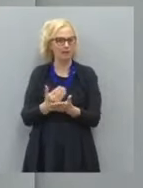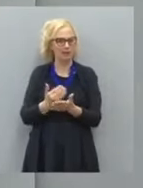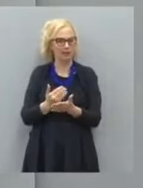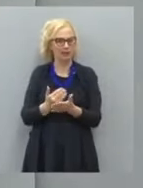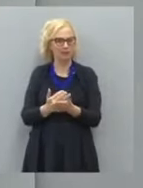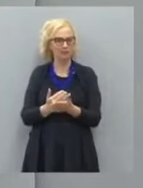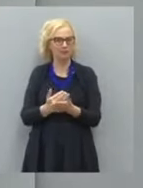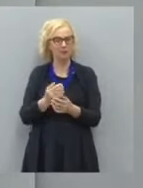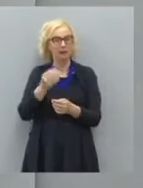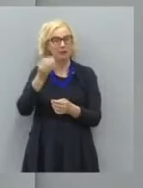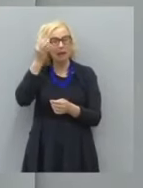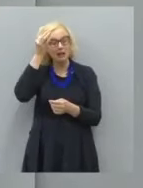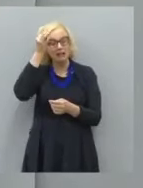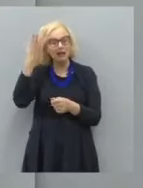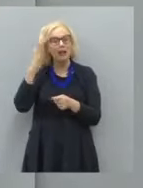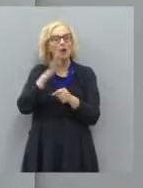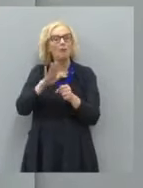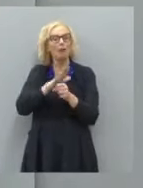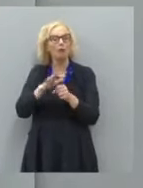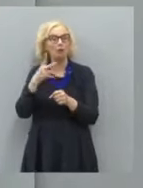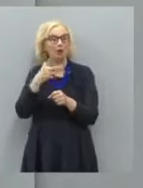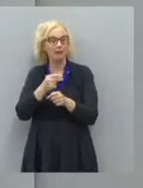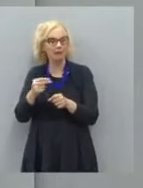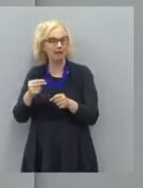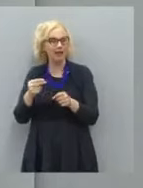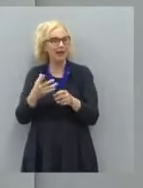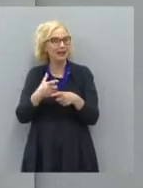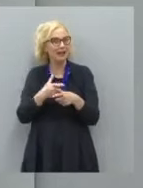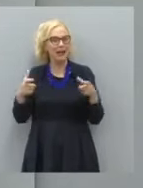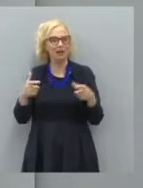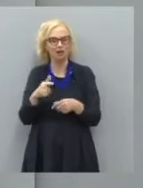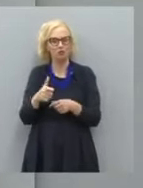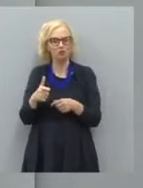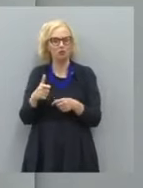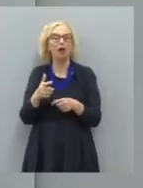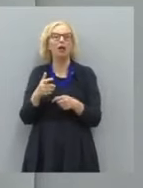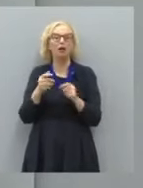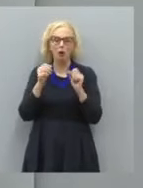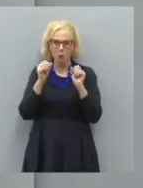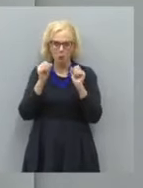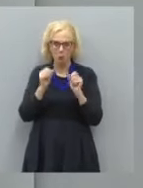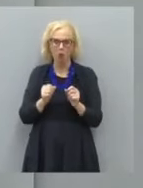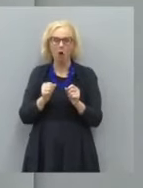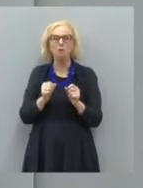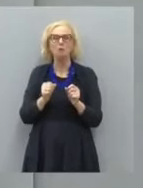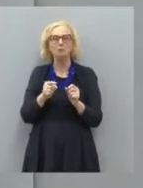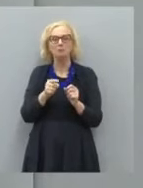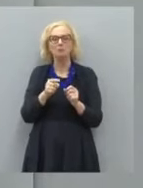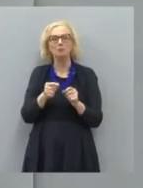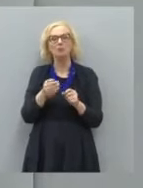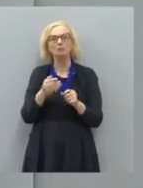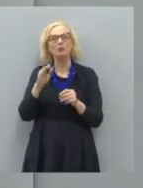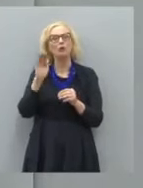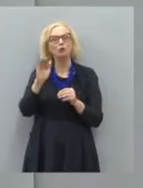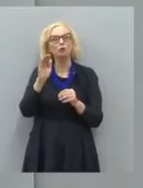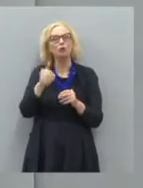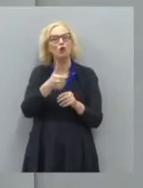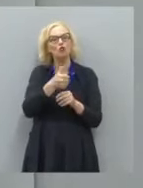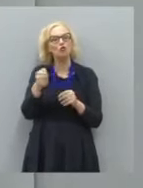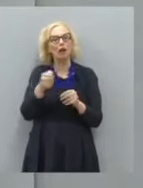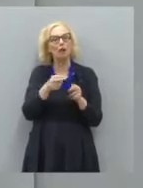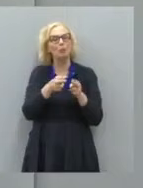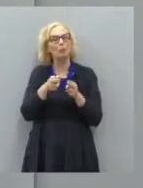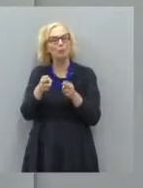grandi coperture vuol dire che avremo ancora centinaia un centinaio di posti letti occupati e questo significa